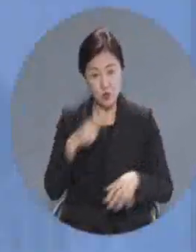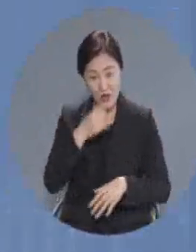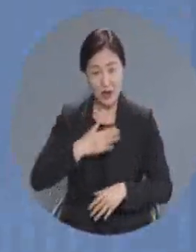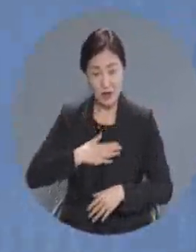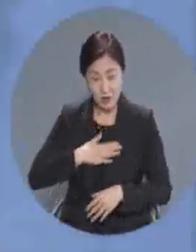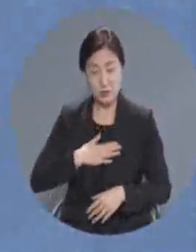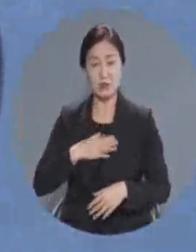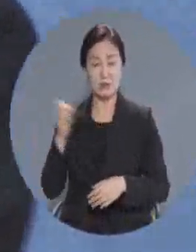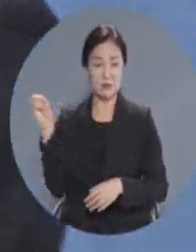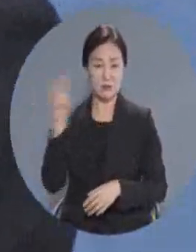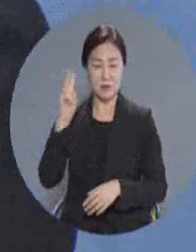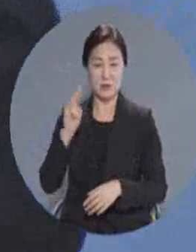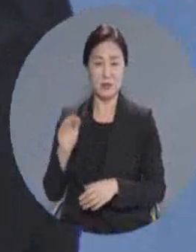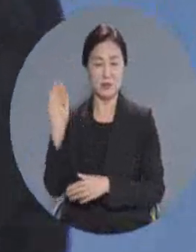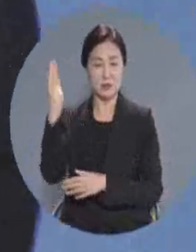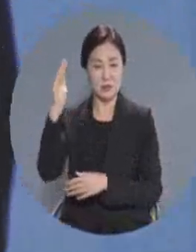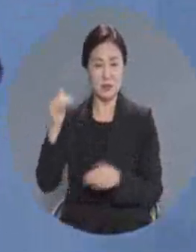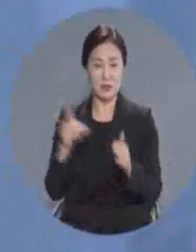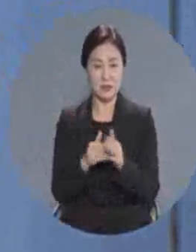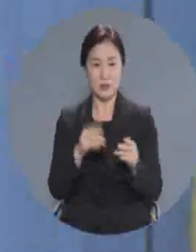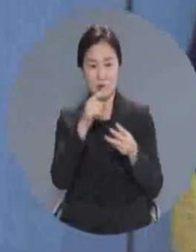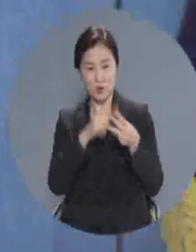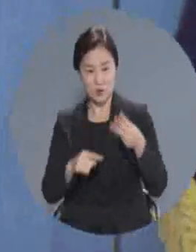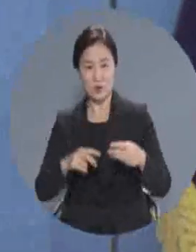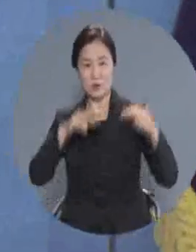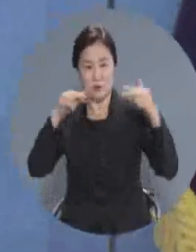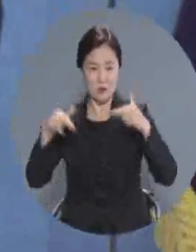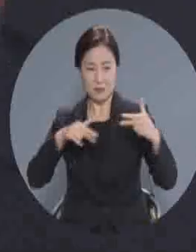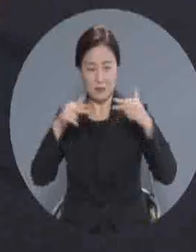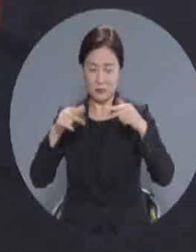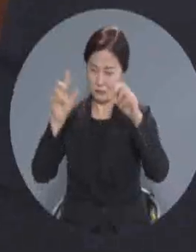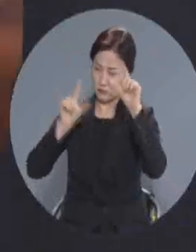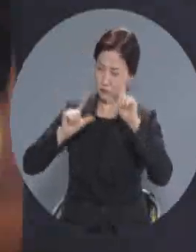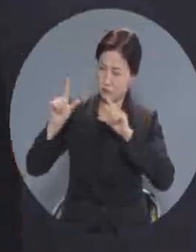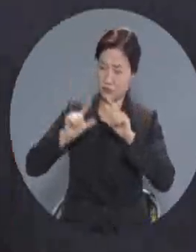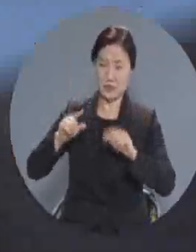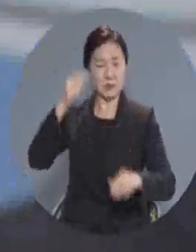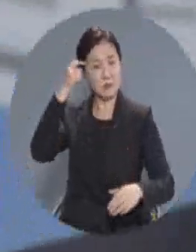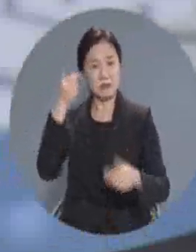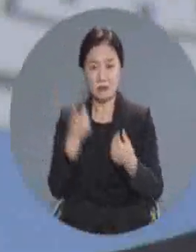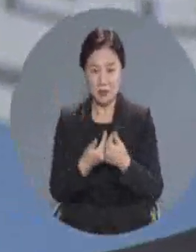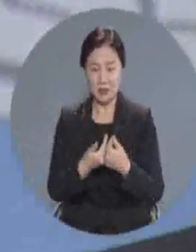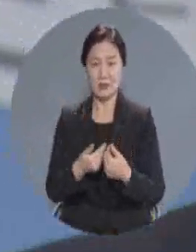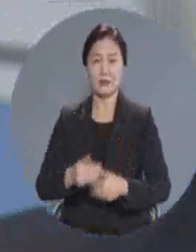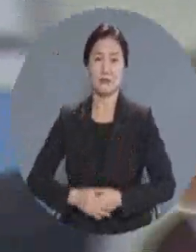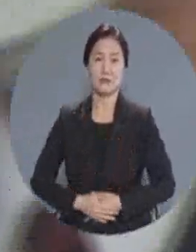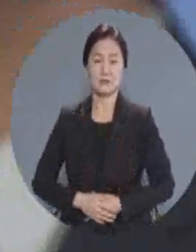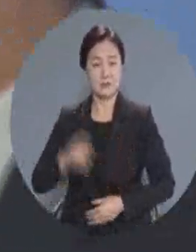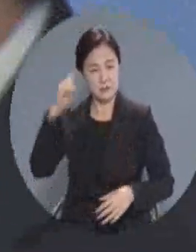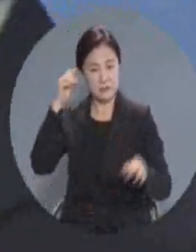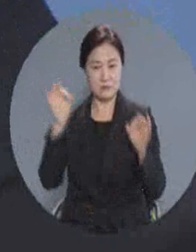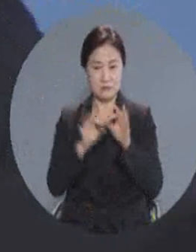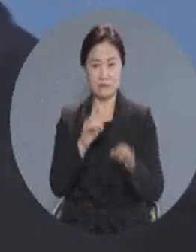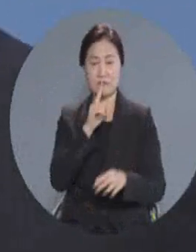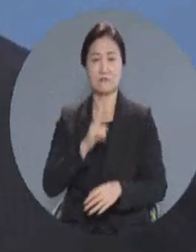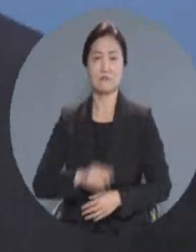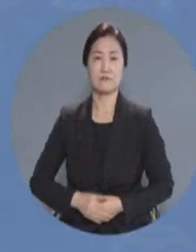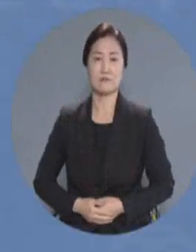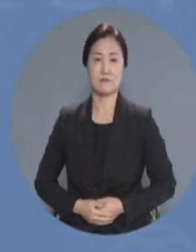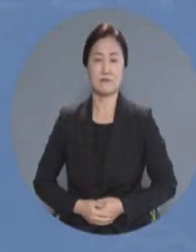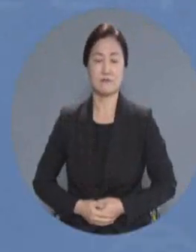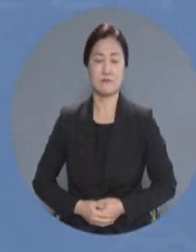데다 최근까지 윤 후보를 겨냥해 무능한 후보라며 날선 발언을 이어왔던 상황이라 의외라는 반응이